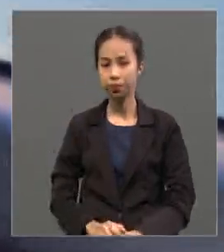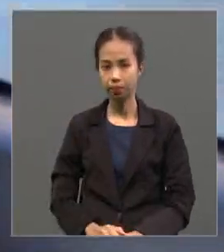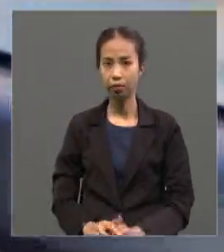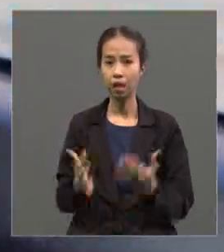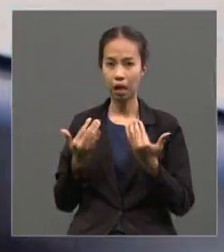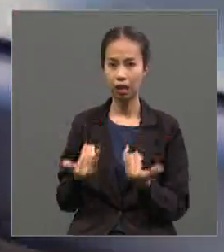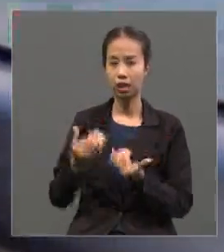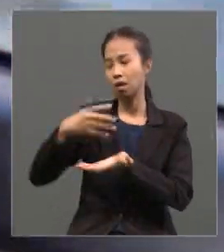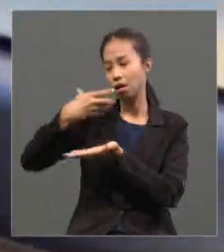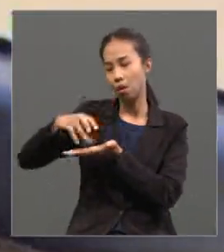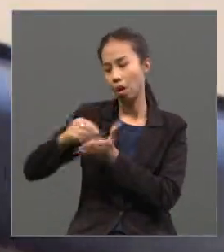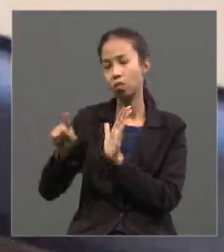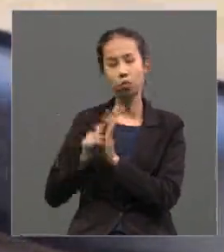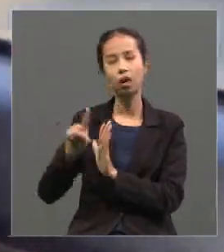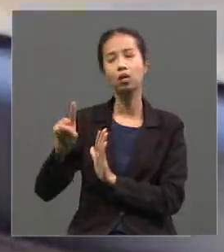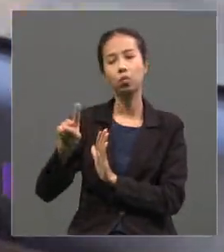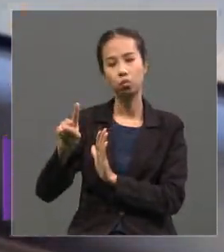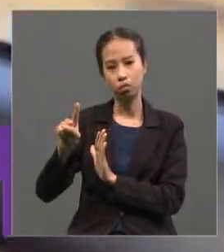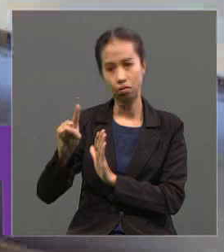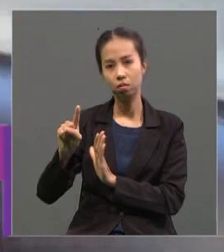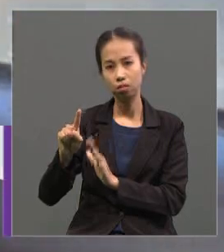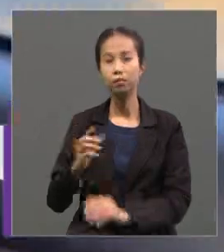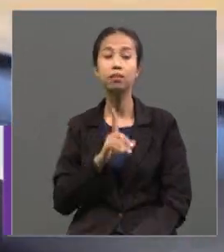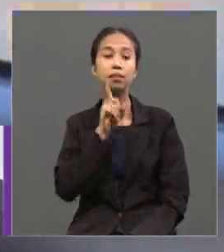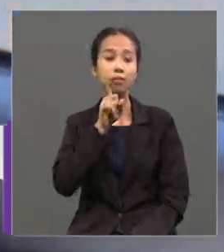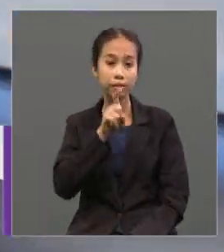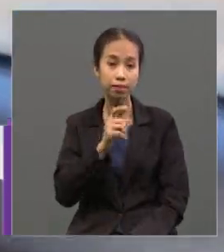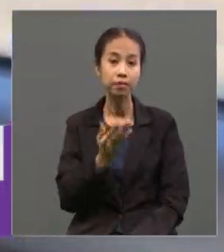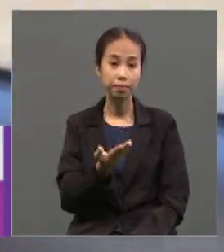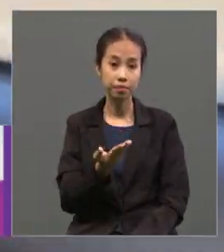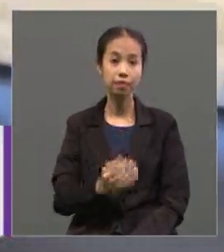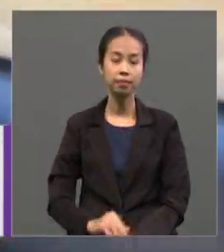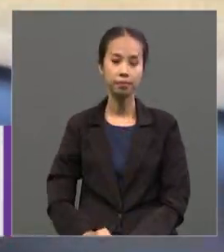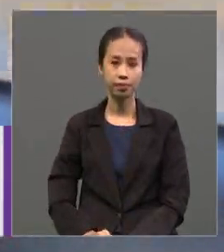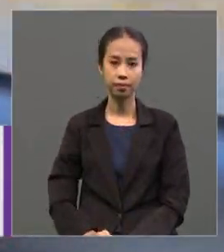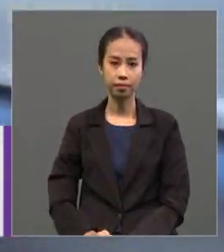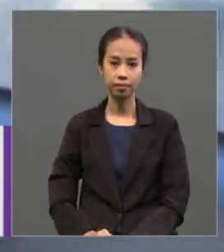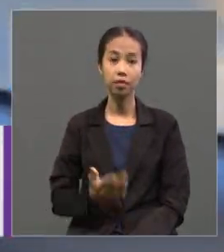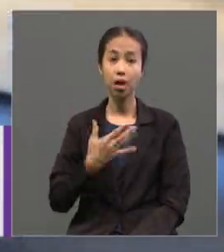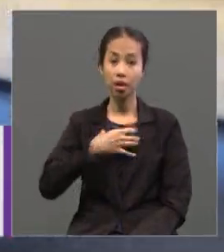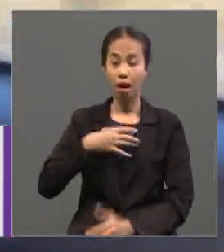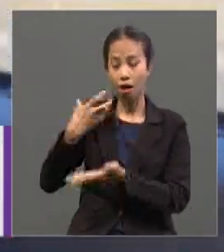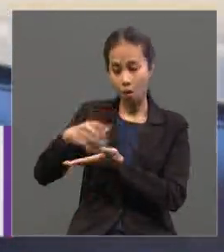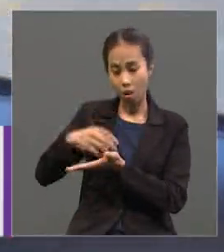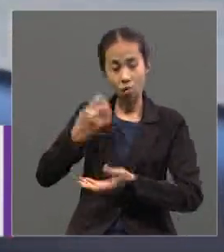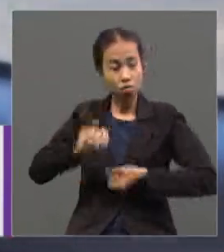งเดียวกับสื่อมวลชนน้องนิ่มคะอยากบอกอะไรกับสื่อมวลชนคะเรื่